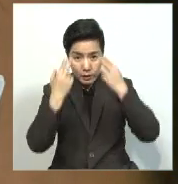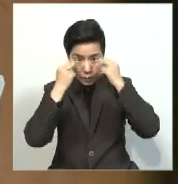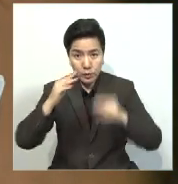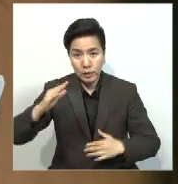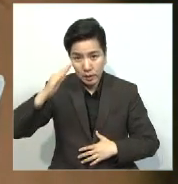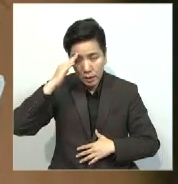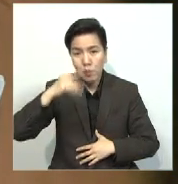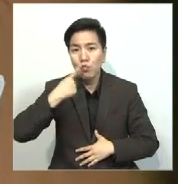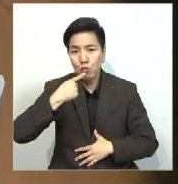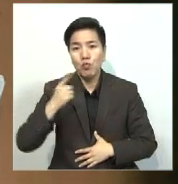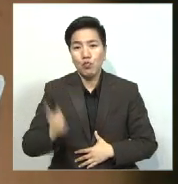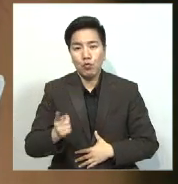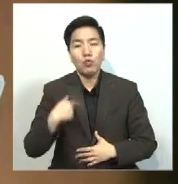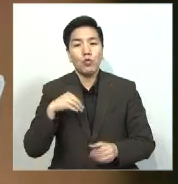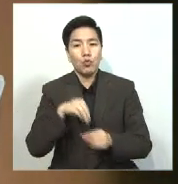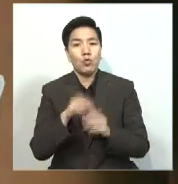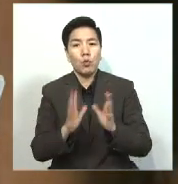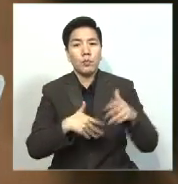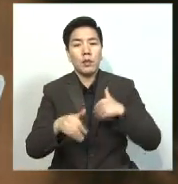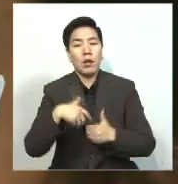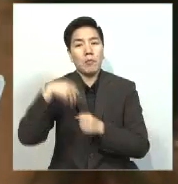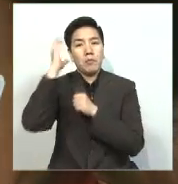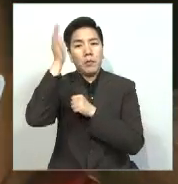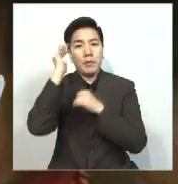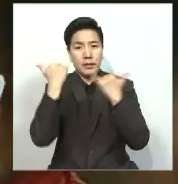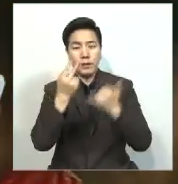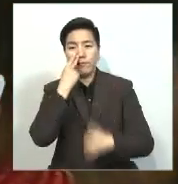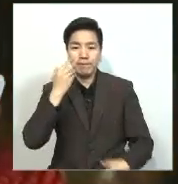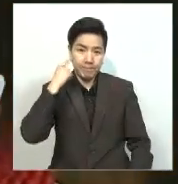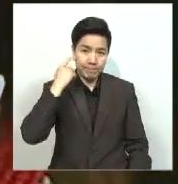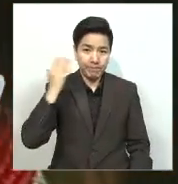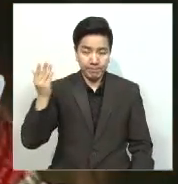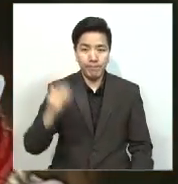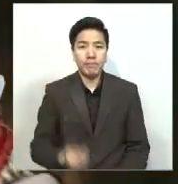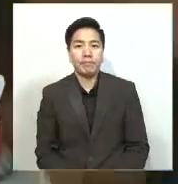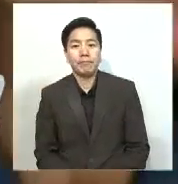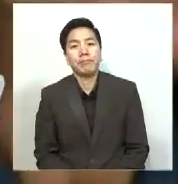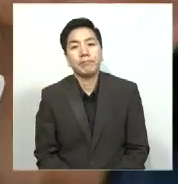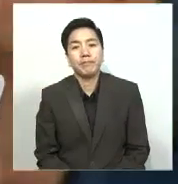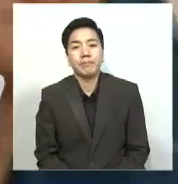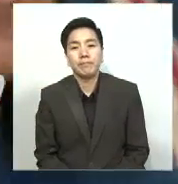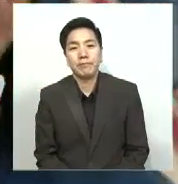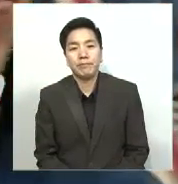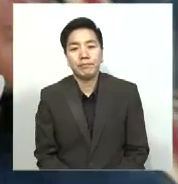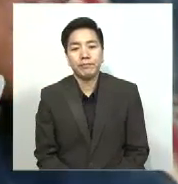ายกรัฐมนตรีกำลังพูดคุยกับประชาชนในพื้นที่อยู่ค่ะไปฟังกันค่ะ แจอะไรเปล่า